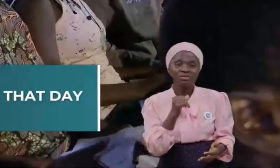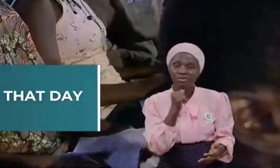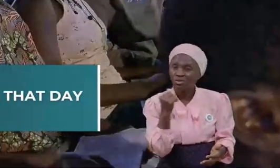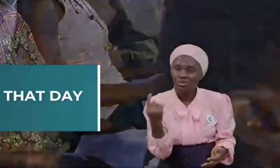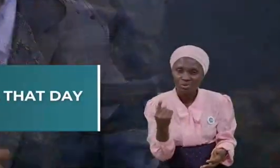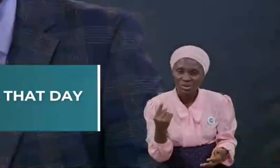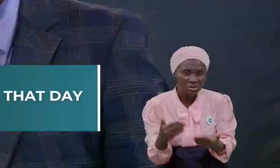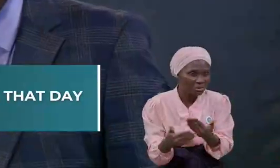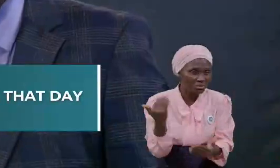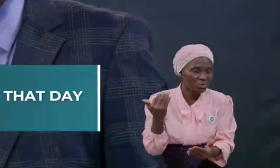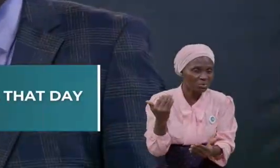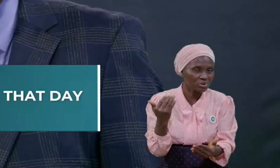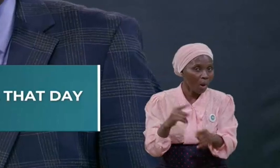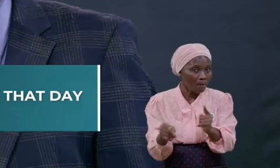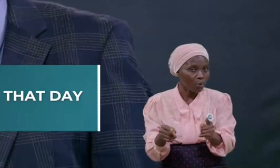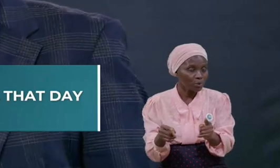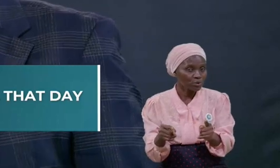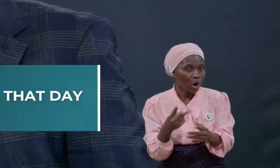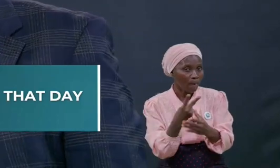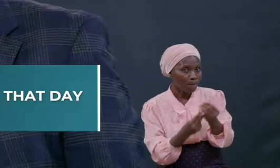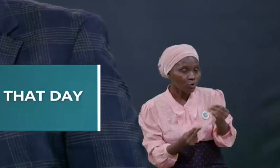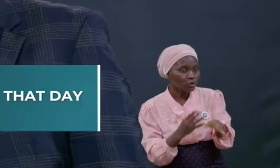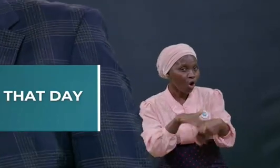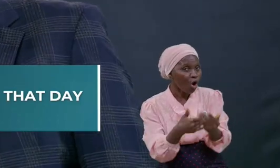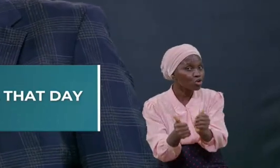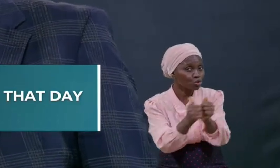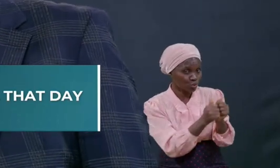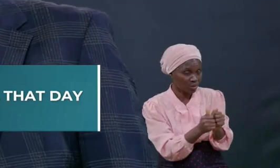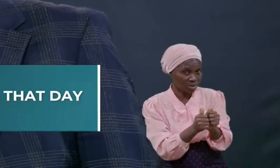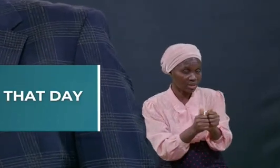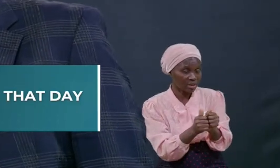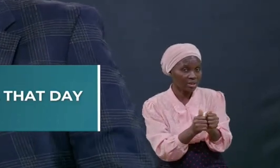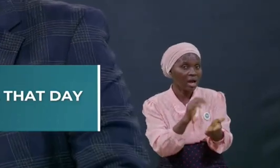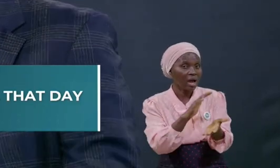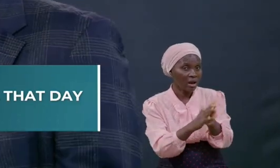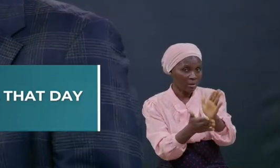presque, pas presque, mais tel que je suis.